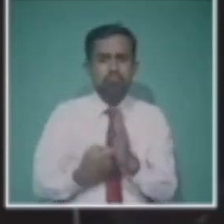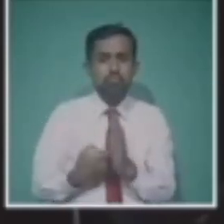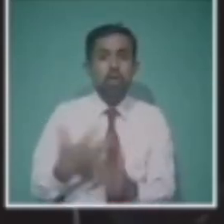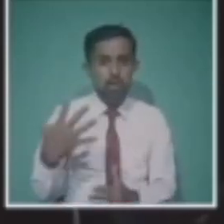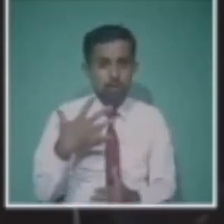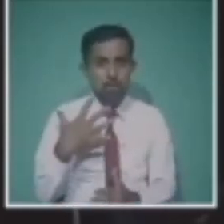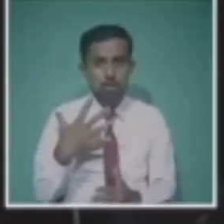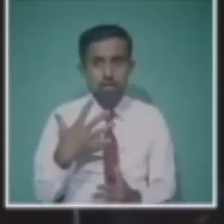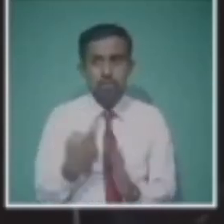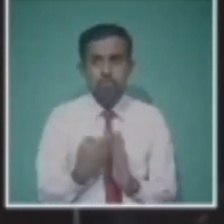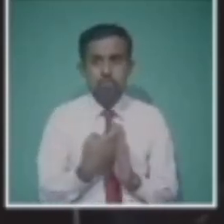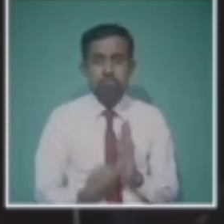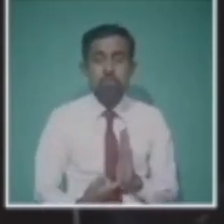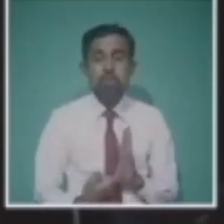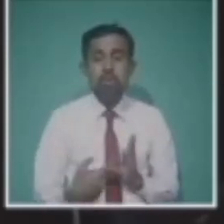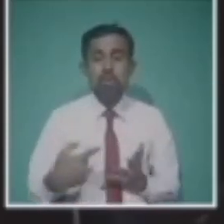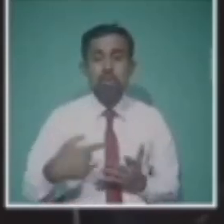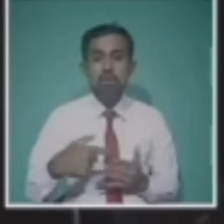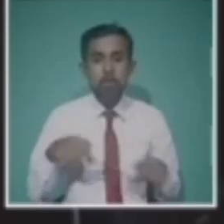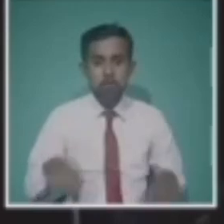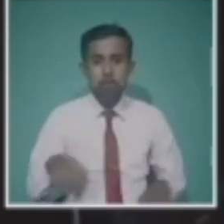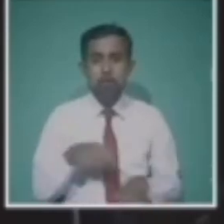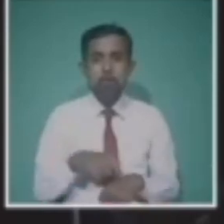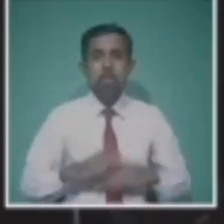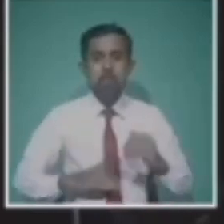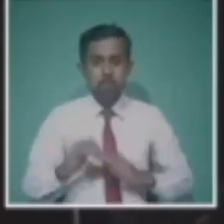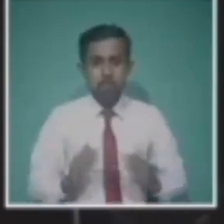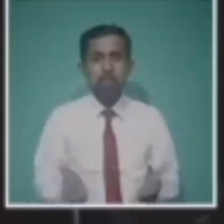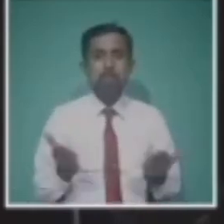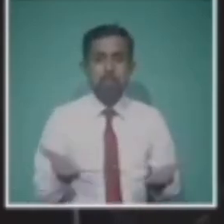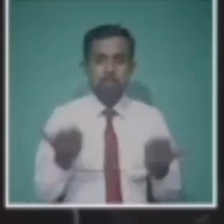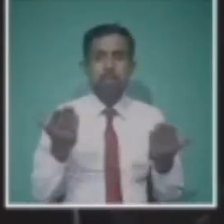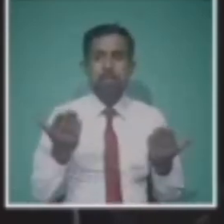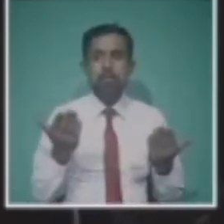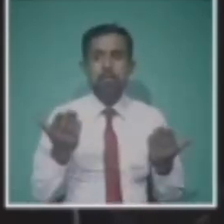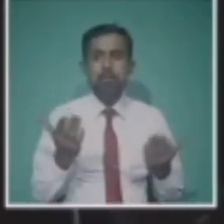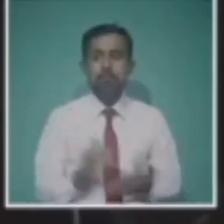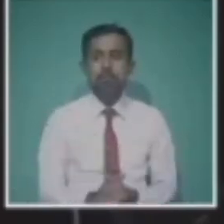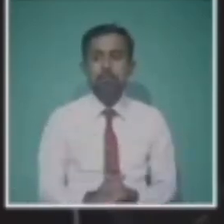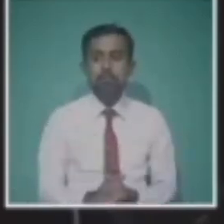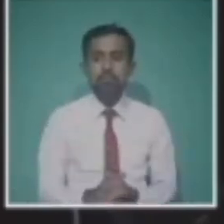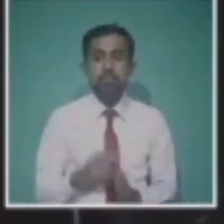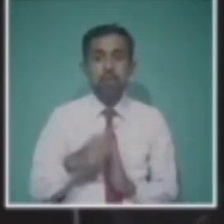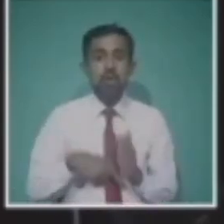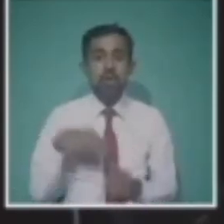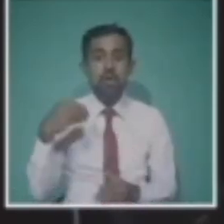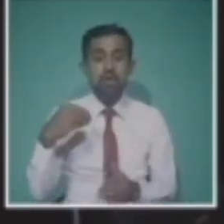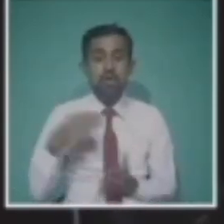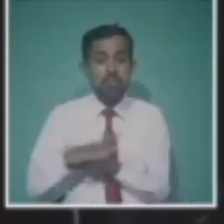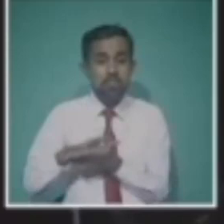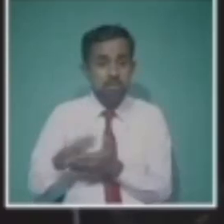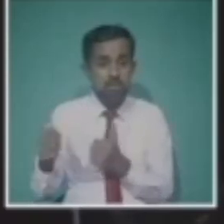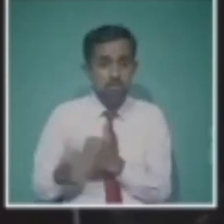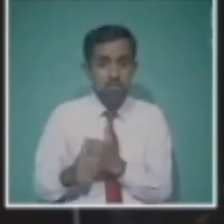පනවනවා. ඒ කොන්දේසි තමයි දැන්ටමත් ක්‍රියාත්මක වෙන්න පටන් අරගෙන තියෙන්නේ. අර දේශීය ණය